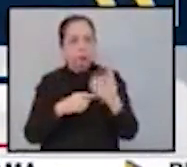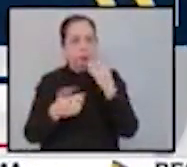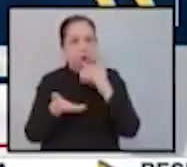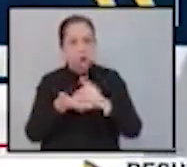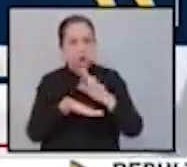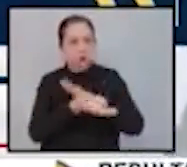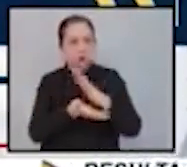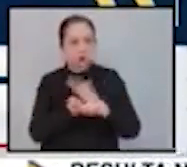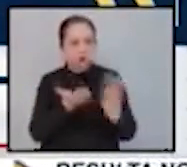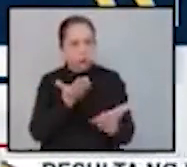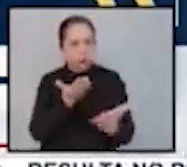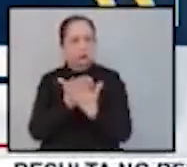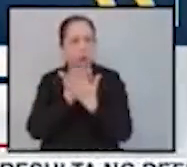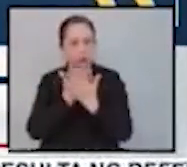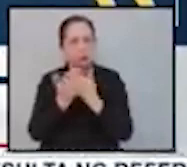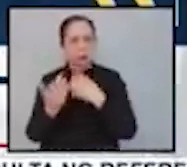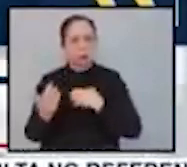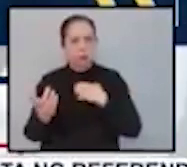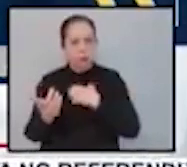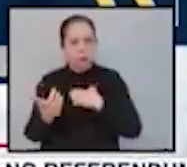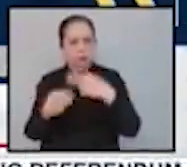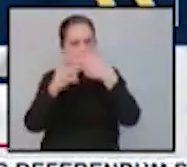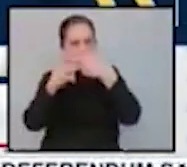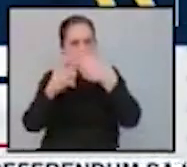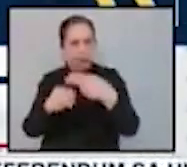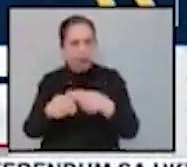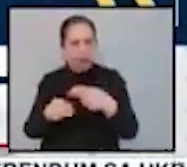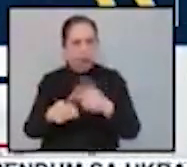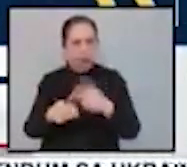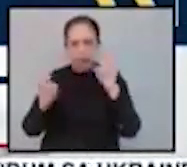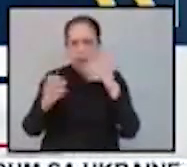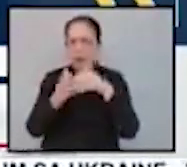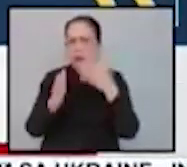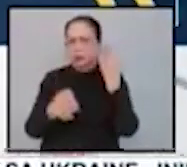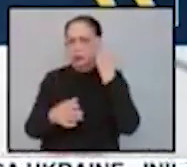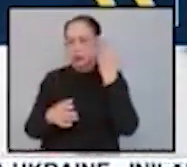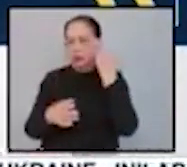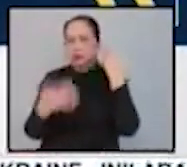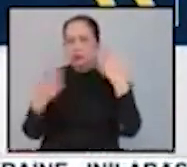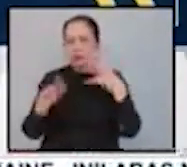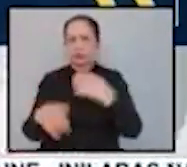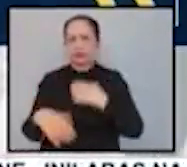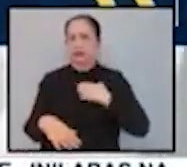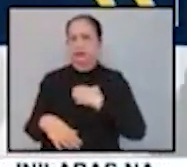kabilang na ang mga pangalan ng mga estudyanteng nagreklamo.